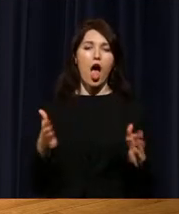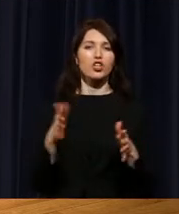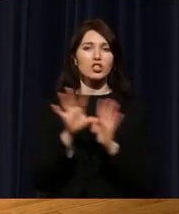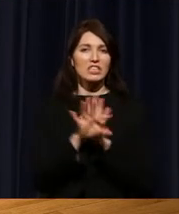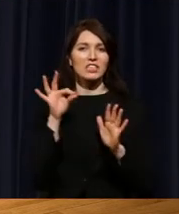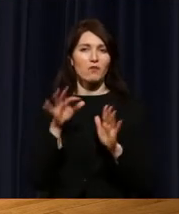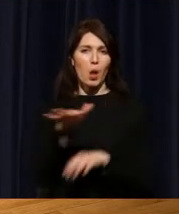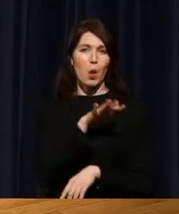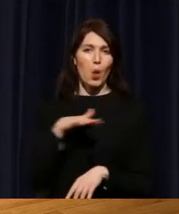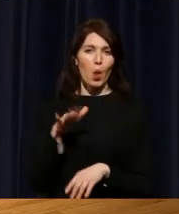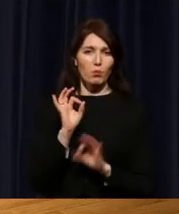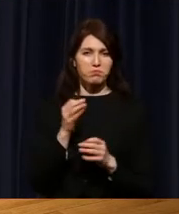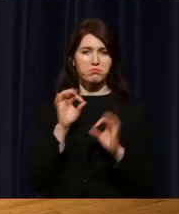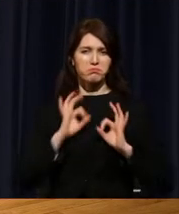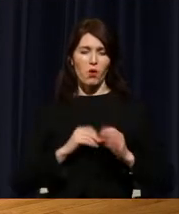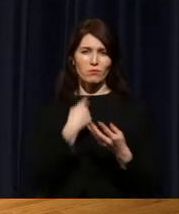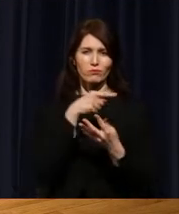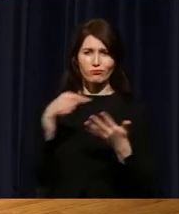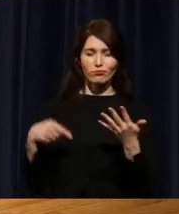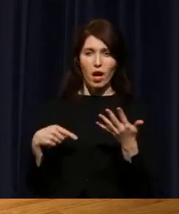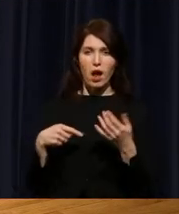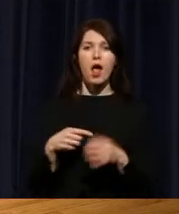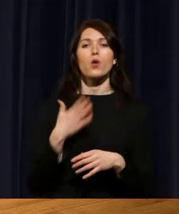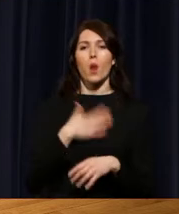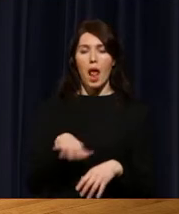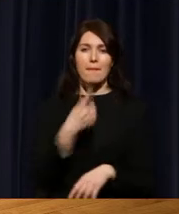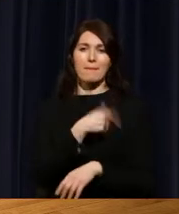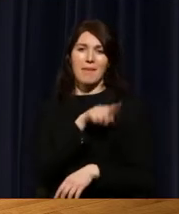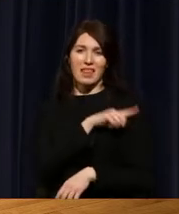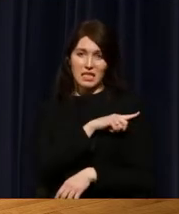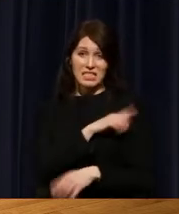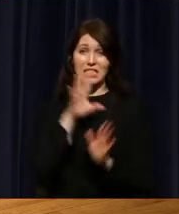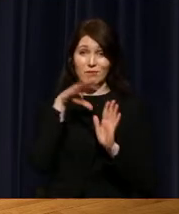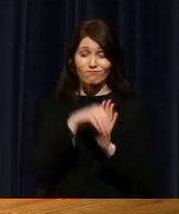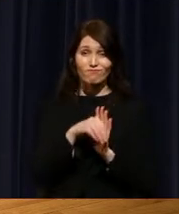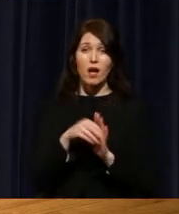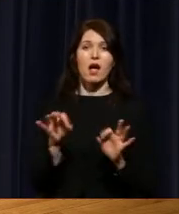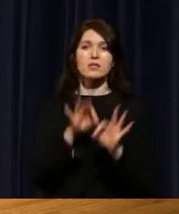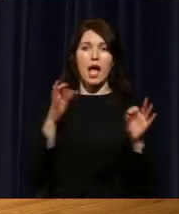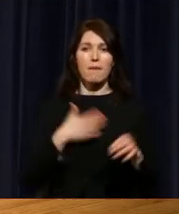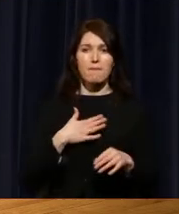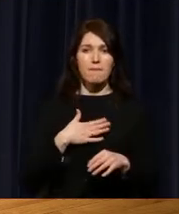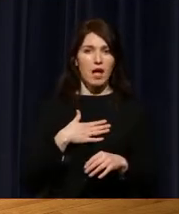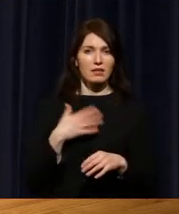vai ne? Nu, tādā ziņā, ka tur ir nu, vārds medicīna ietver, sākot ar to, kas man griež